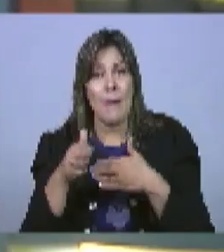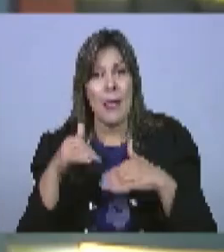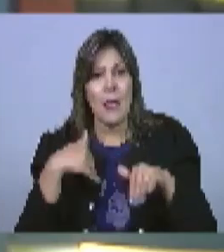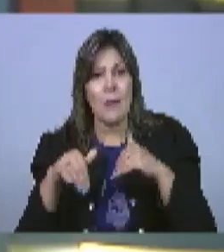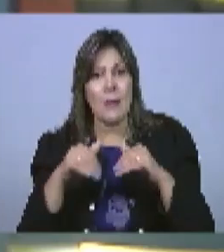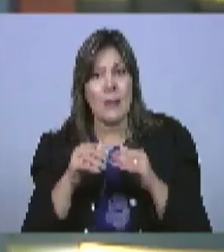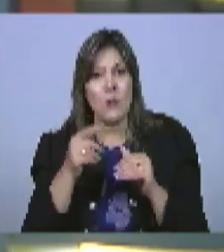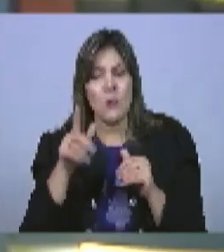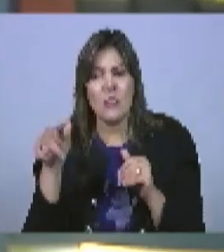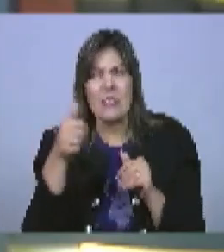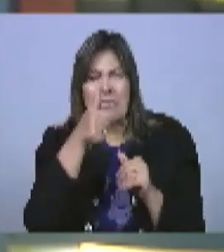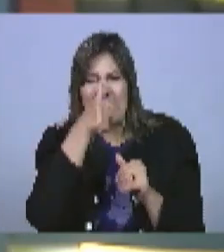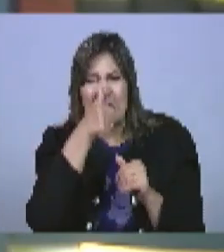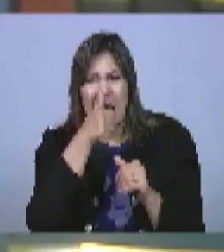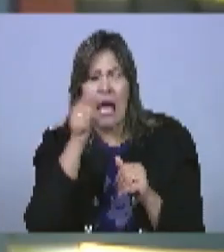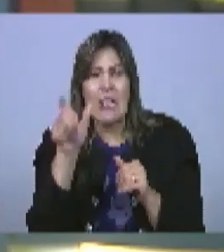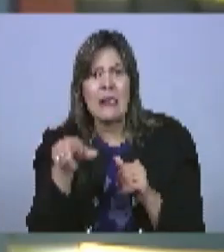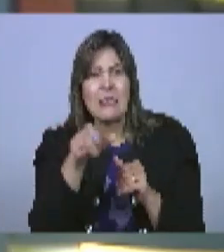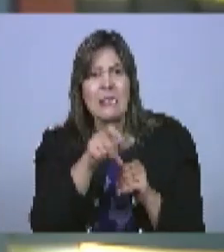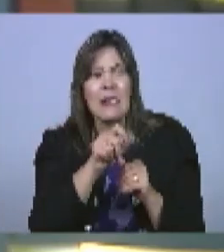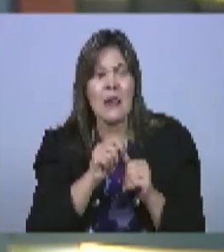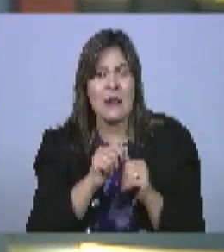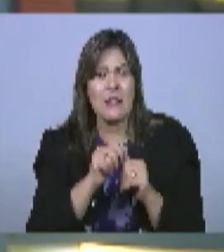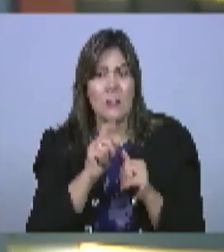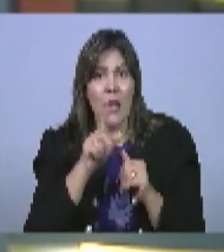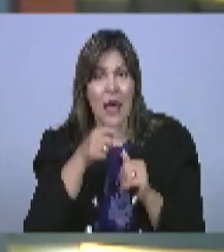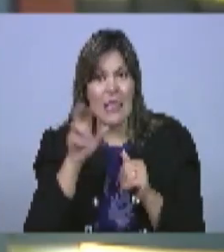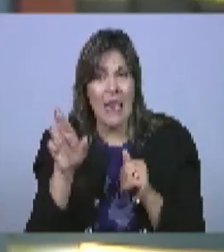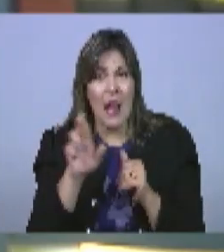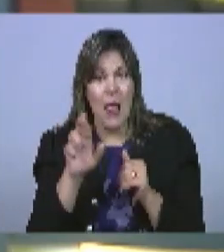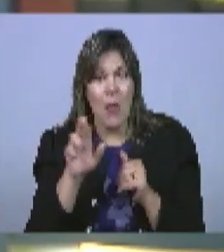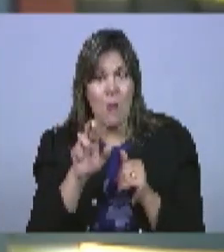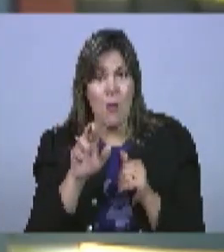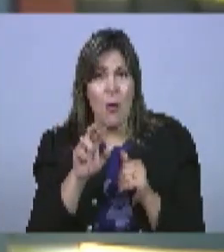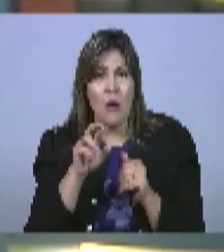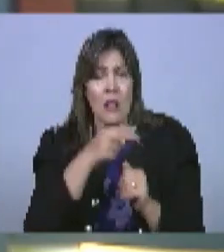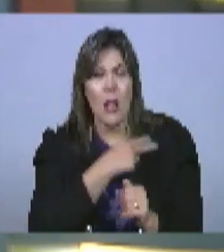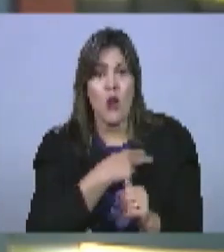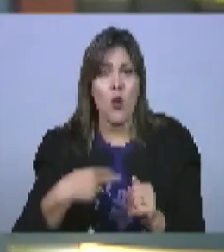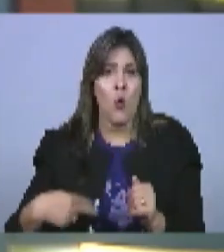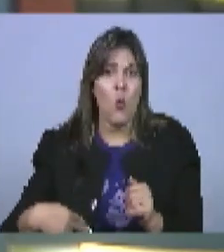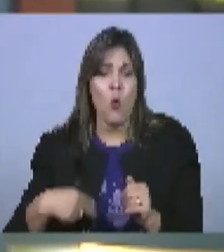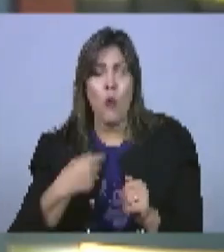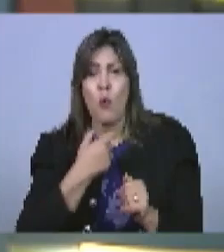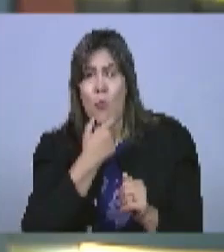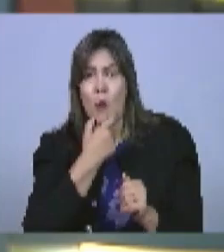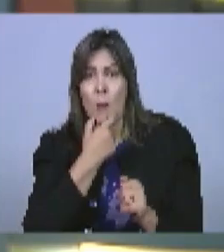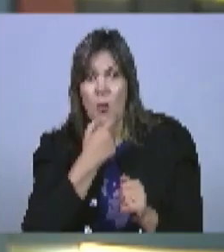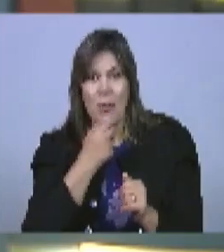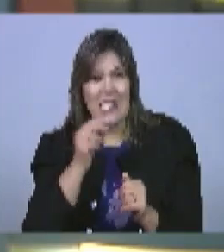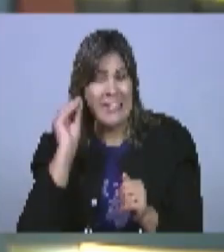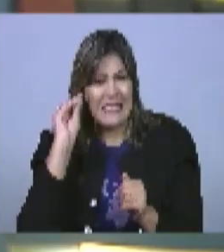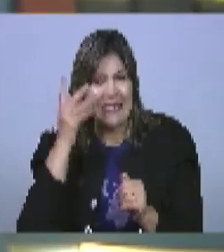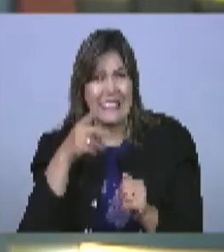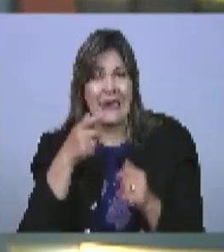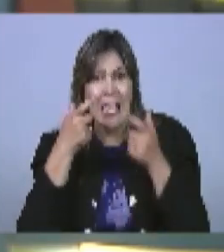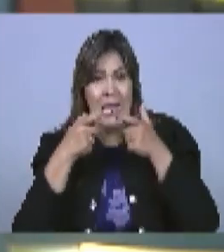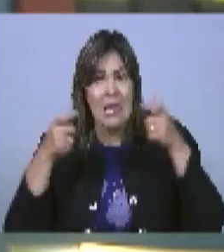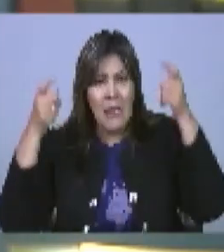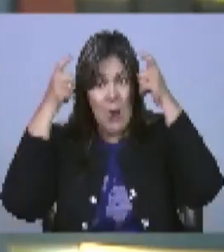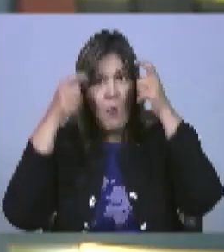زعلت بعض الناس وحتى يعني الاقباط هناك احتجوا لدى الحكومه البريطانيه انا متذكر حاجه بالمعنى ده يعني